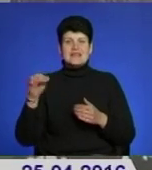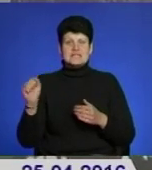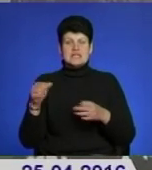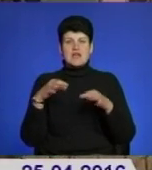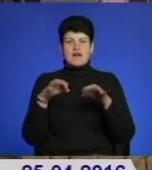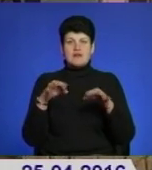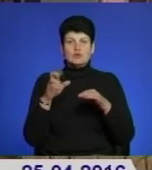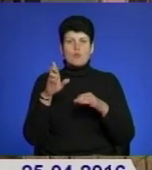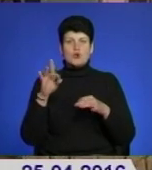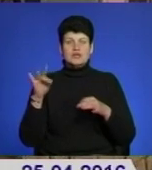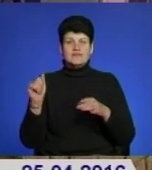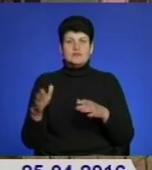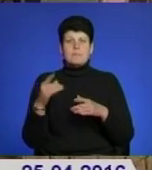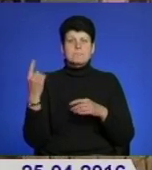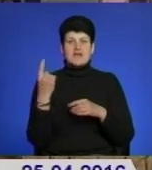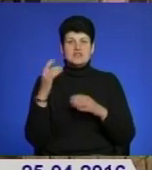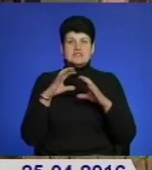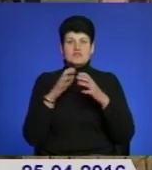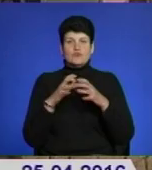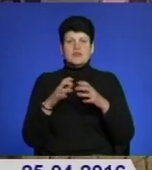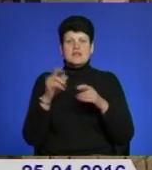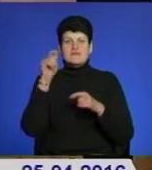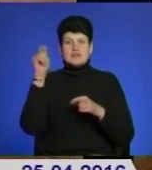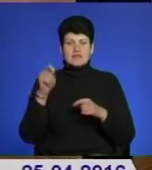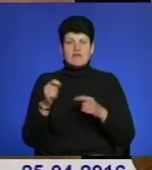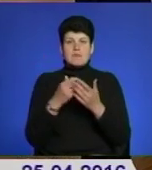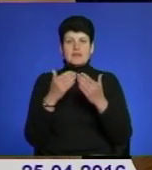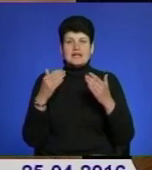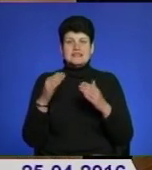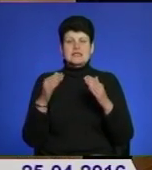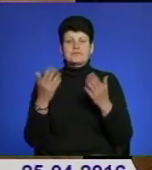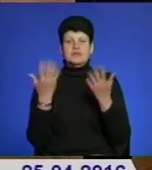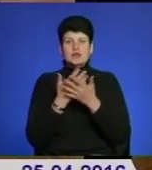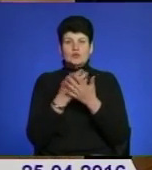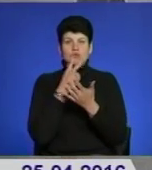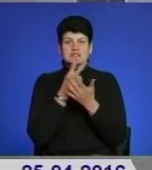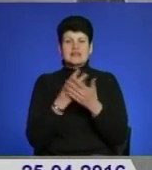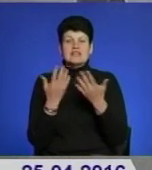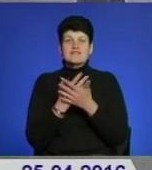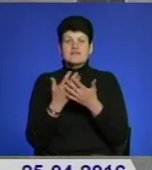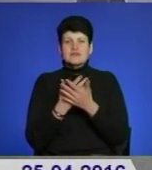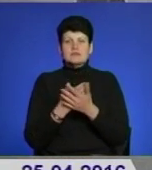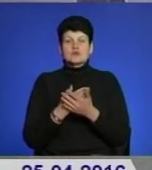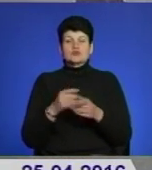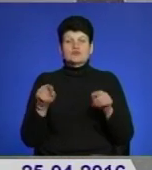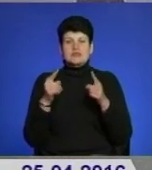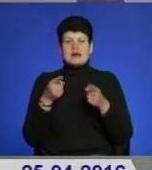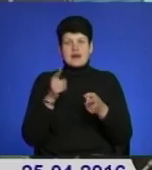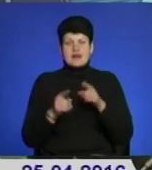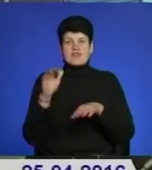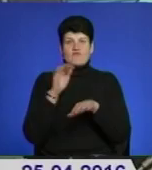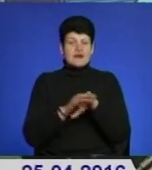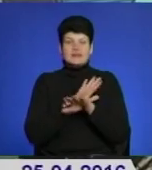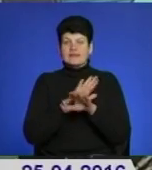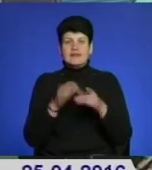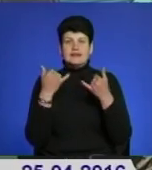автобронедивізіон в Україні під час Першої світової війни». А в Палаці кіно продемонстрували фільм про цих військових, що заснований на реальних фактах. Тож не дивно,